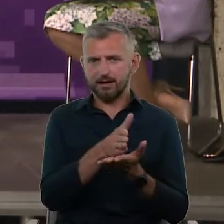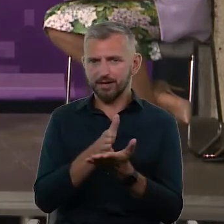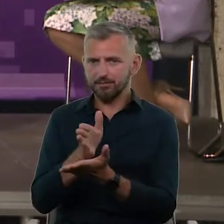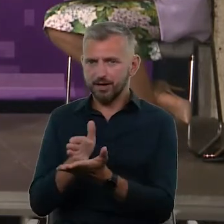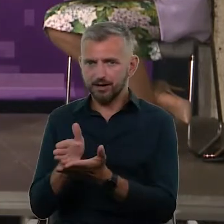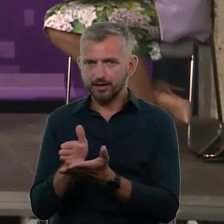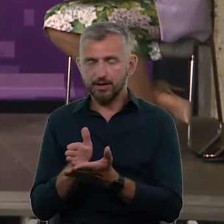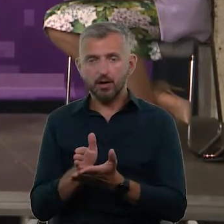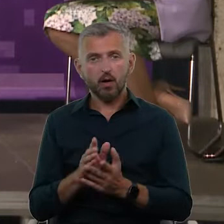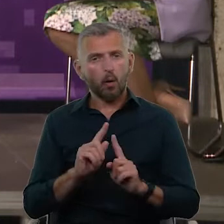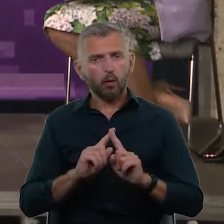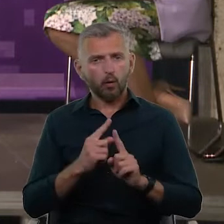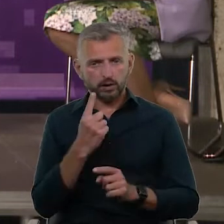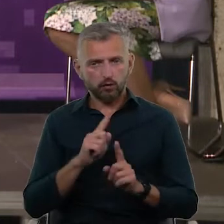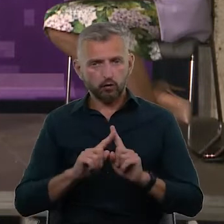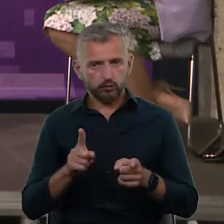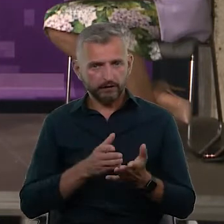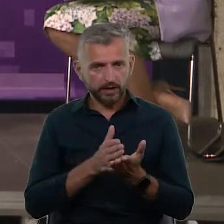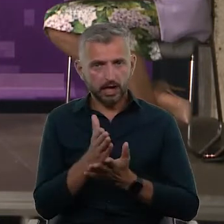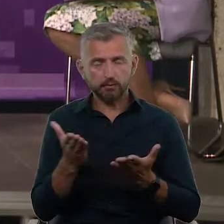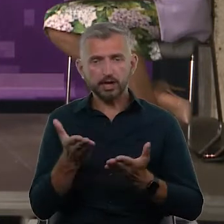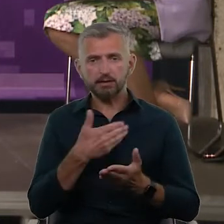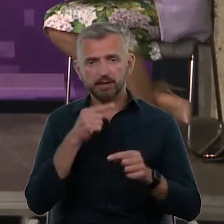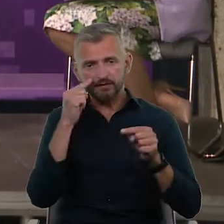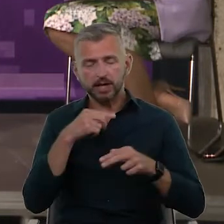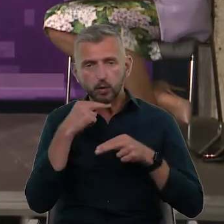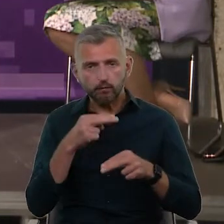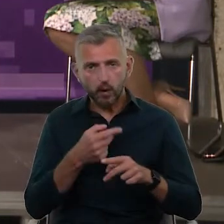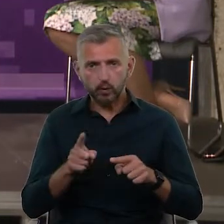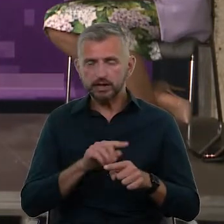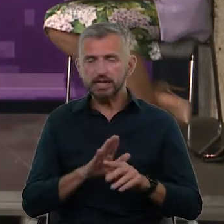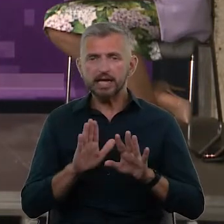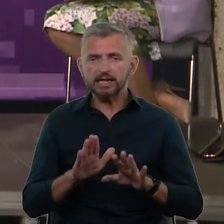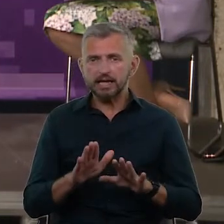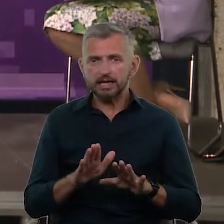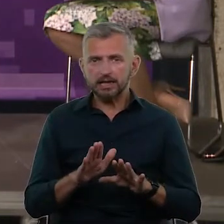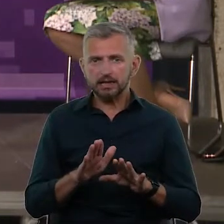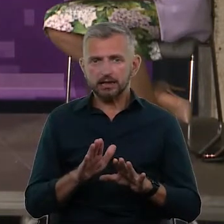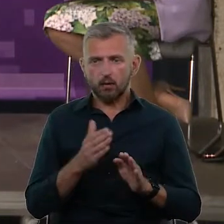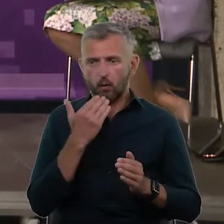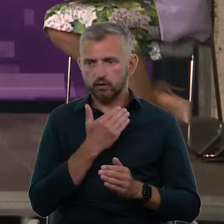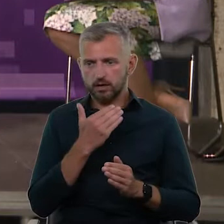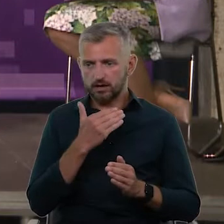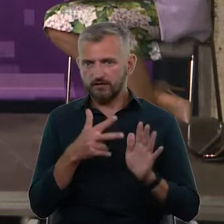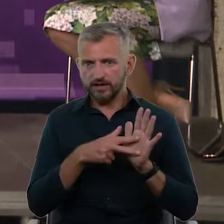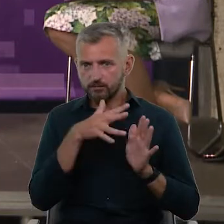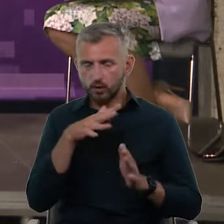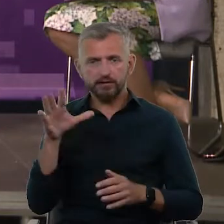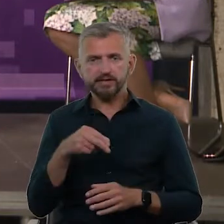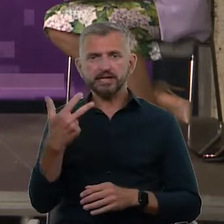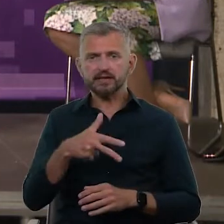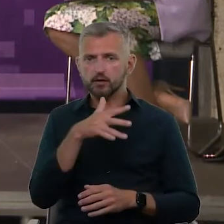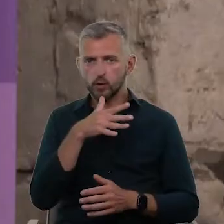напрямках. Один особливий напрямок, на який ми звертали увагу, і це не тільки цих останніх 8 років, але всіх 30 років